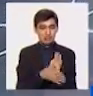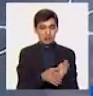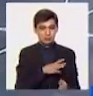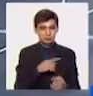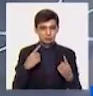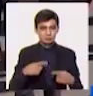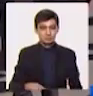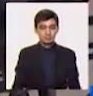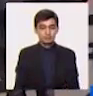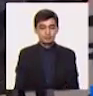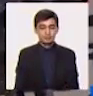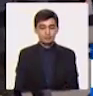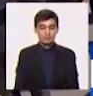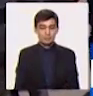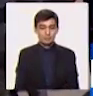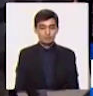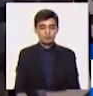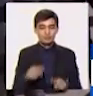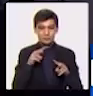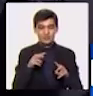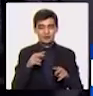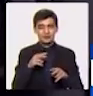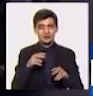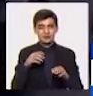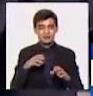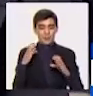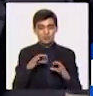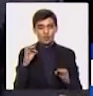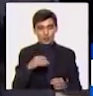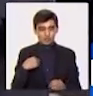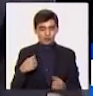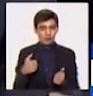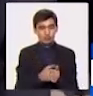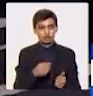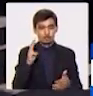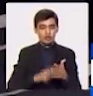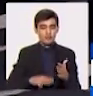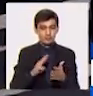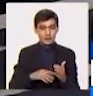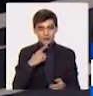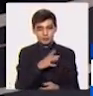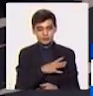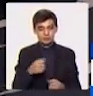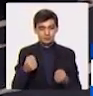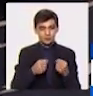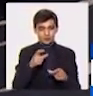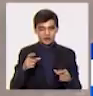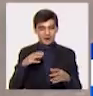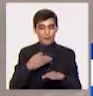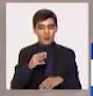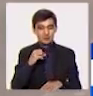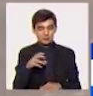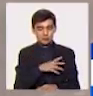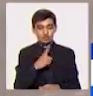дейді. Көліктік бақылау инспекторлары қыр соңымыздан қалмай қуып жүріп айыппұл салуда деген жүргізушілер наразылық білдіруде. 100-ге жуық